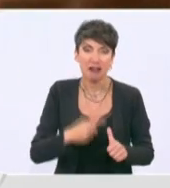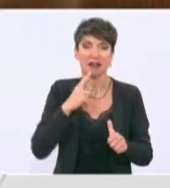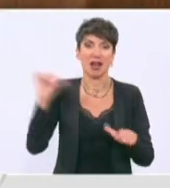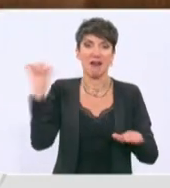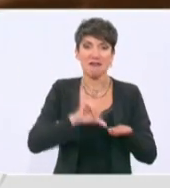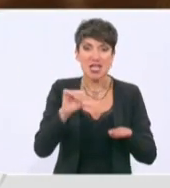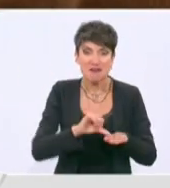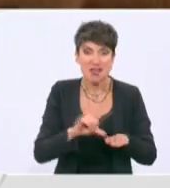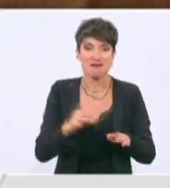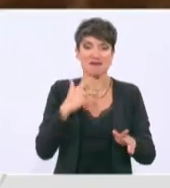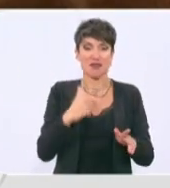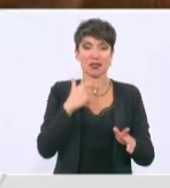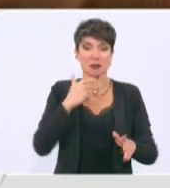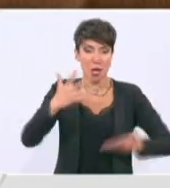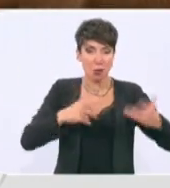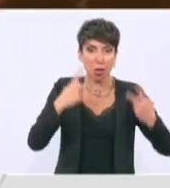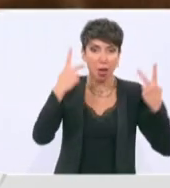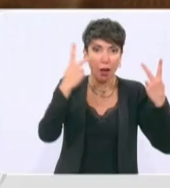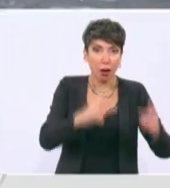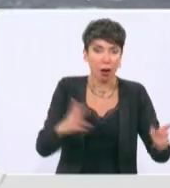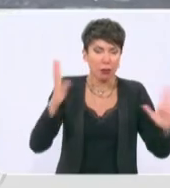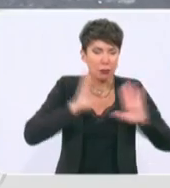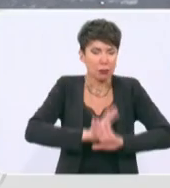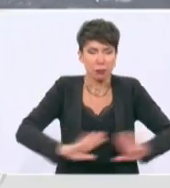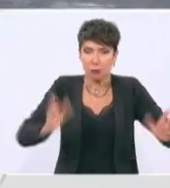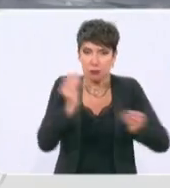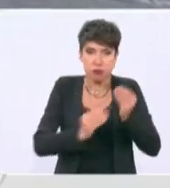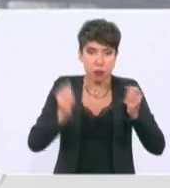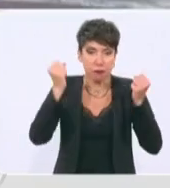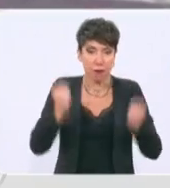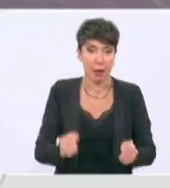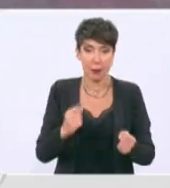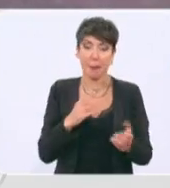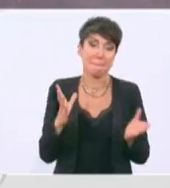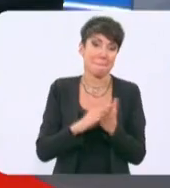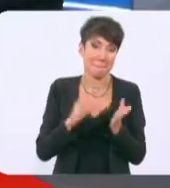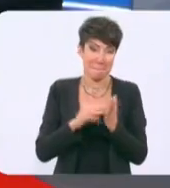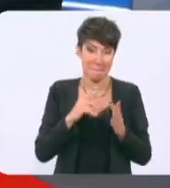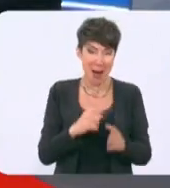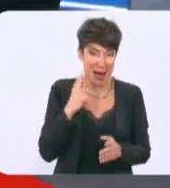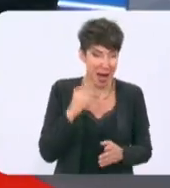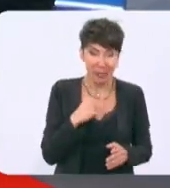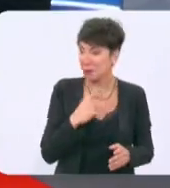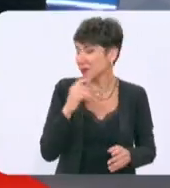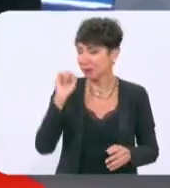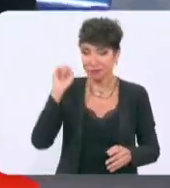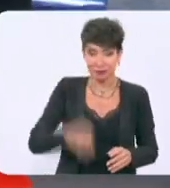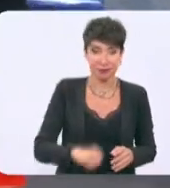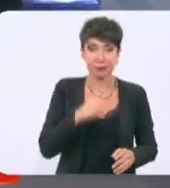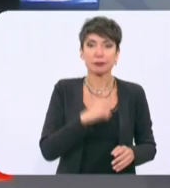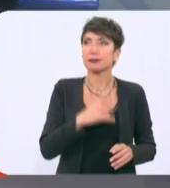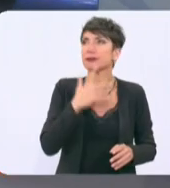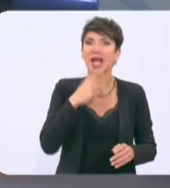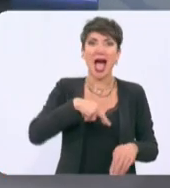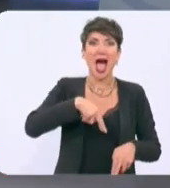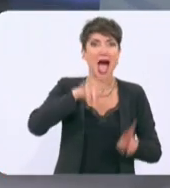Στον πληθωρισμό των φτωχών. Και που ακόμα και με αυτές τις αυξήσεις να γίνουν, μιλάμε ότι θα φτάσει ο μισθός στο ύψος του 2011. Δηλαδή, σε